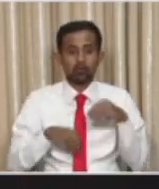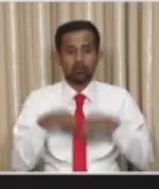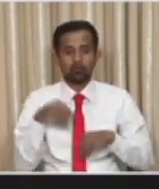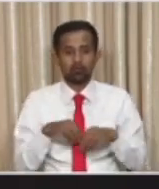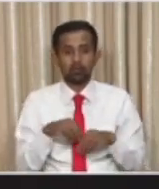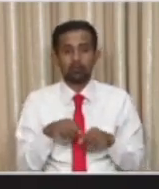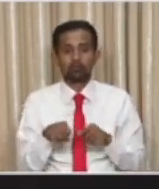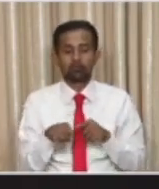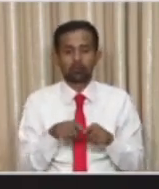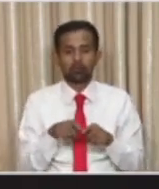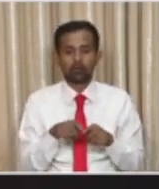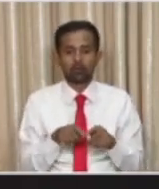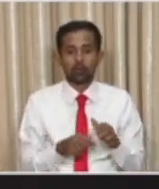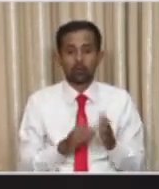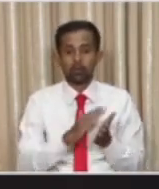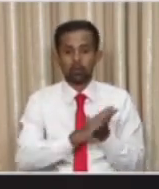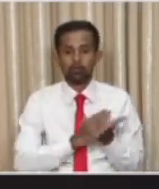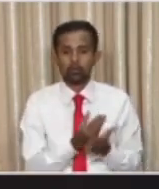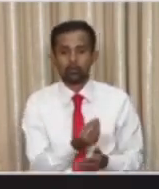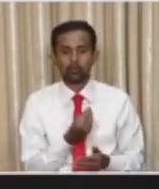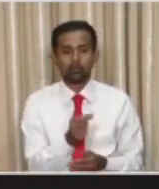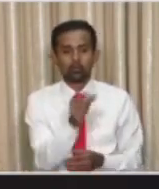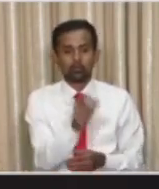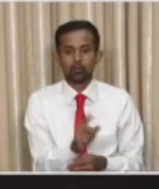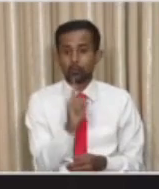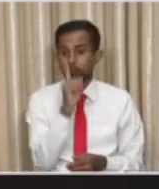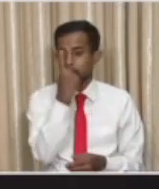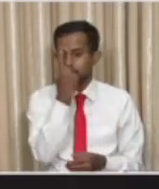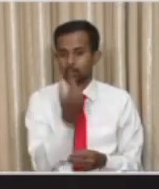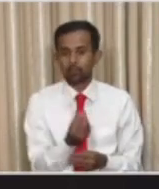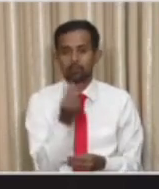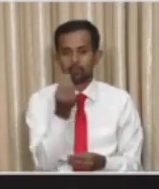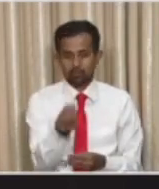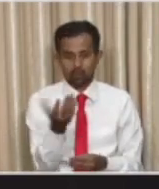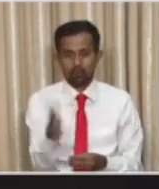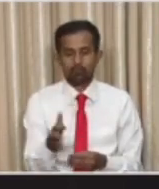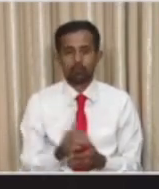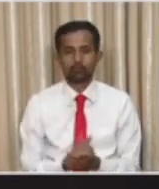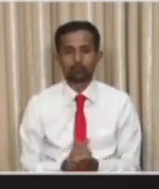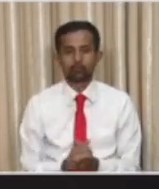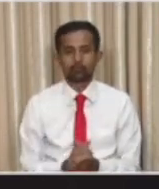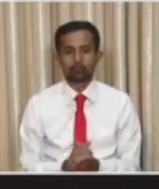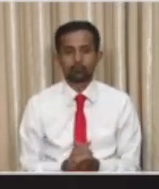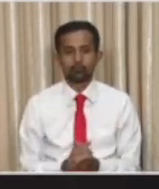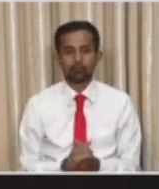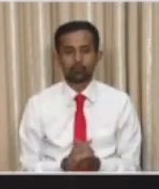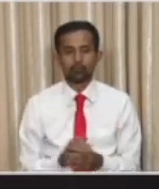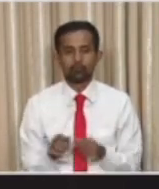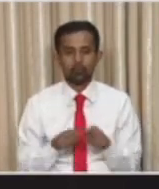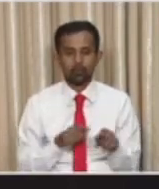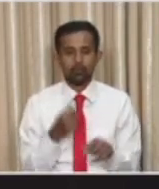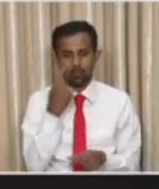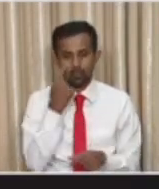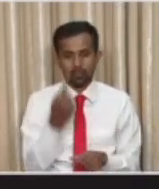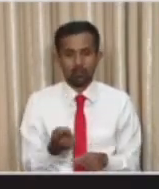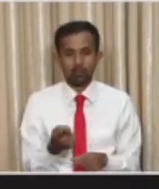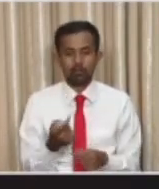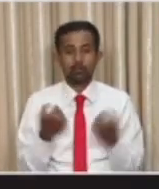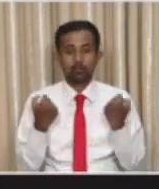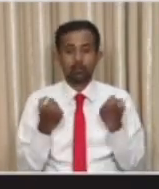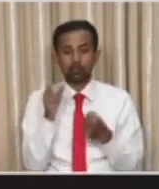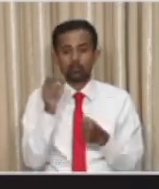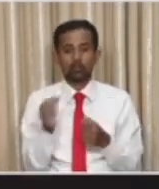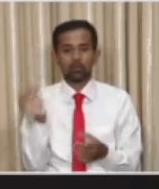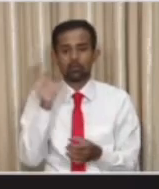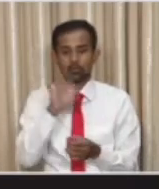වශයෙන් සහයෝගය ලබා දුන්න අයට ප්‍රමුඛ ස්ථානය ලබා දුන්නා. ඒ වගේම අපි දකිනවා ඒ සභාපතිවරු පත්